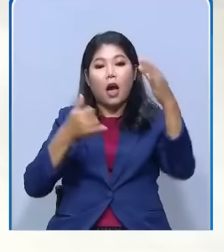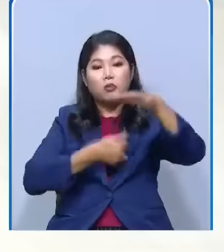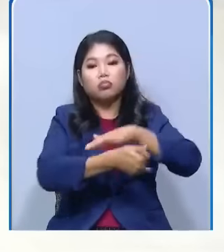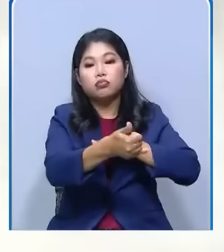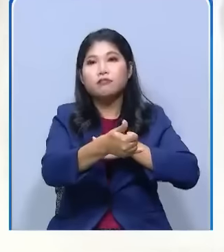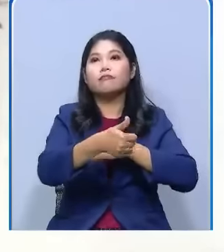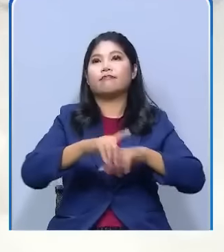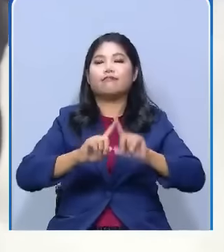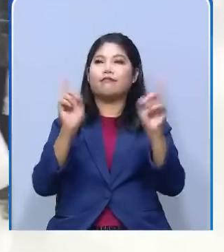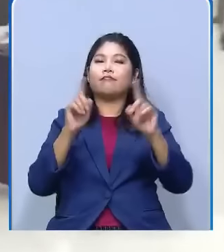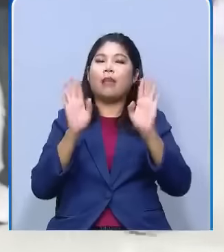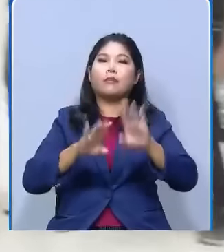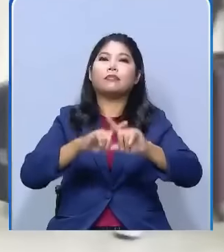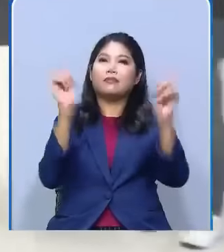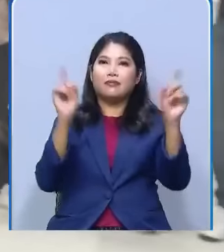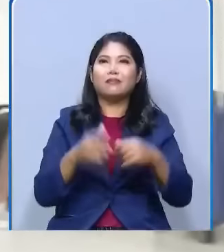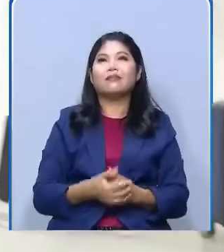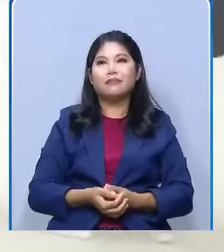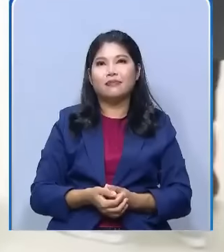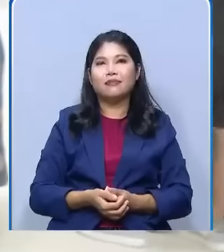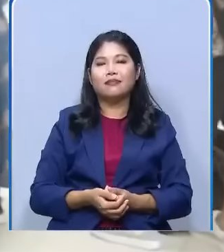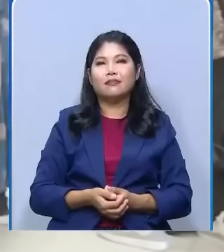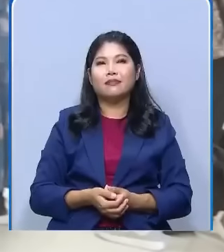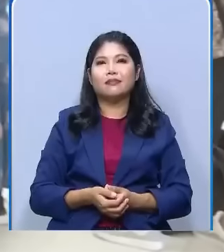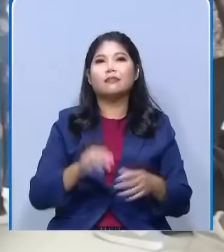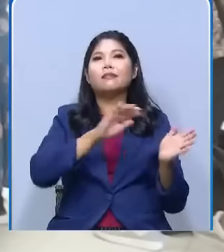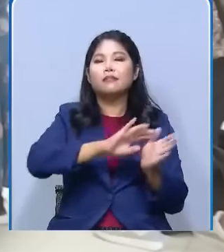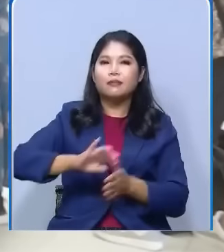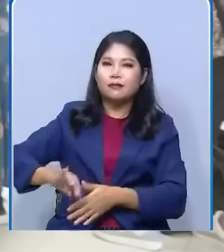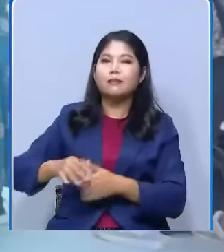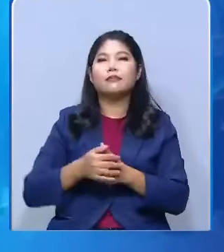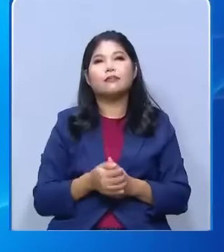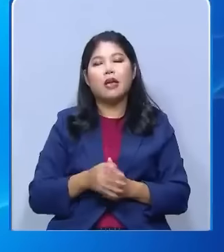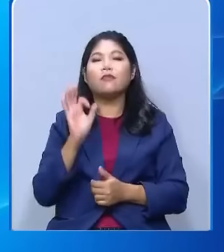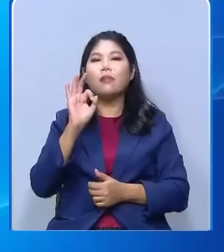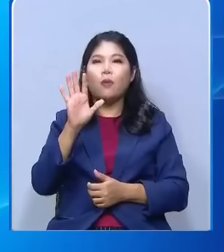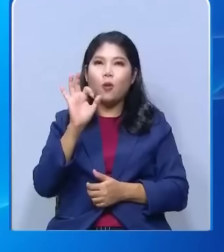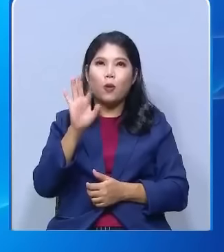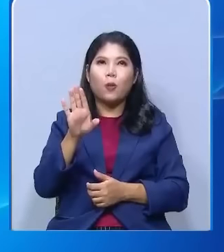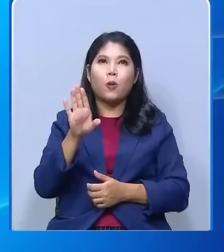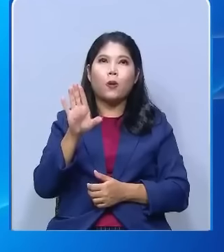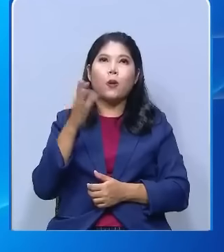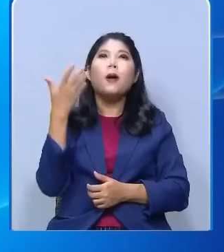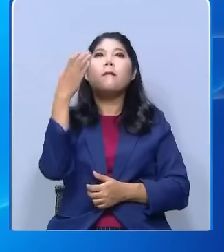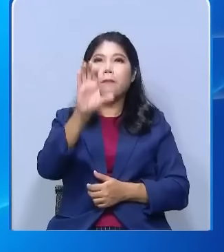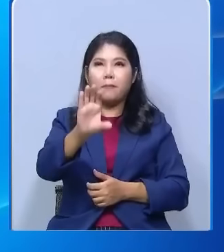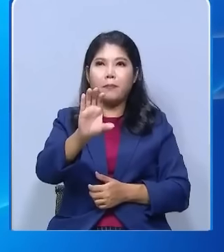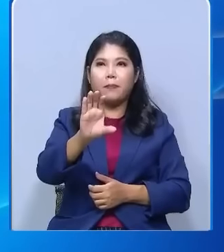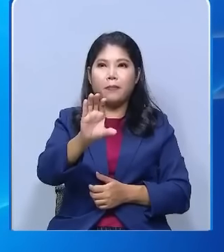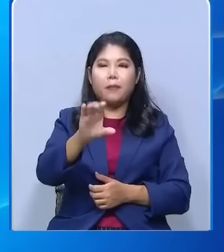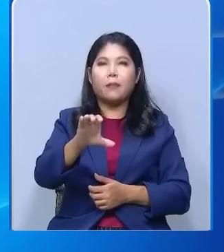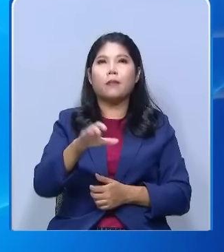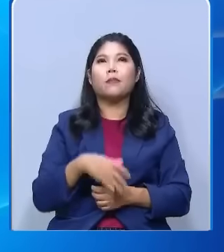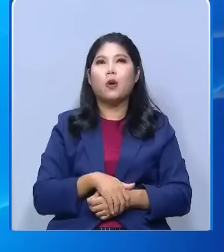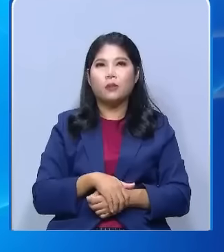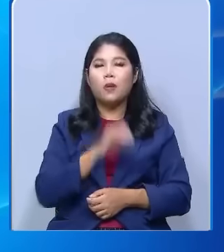แล้ว ใช่ไหม ขณะเดียวกันเพจดังมีอีกคุณผู้ชมเรื่องนี้มันขยายผลไปต่อ